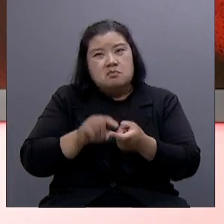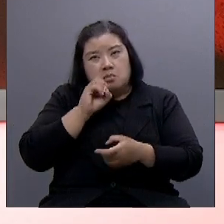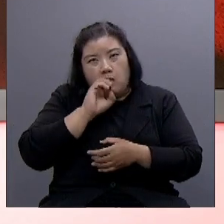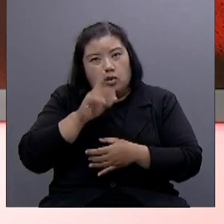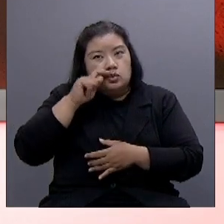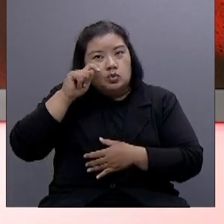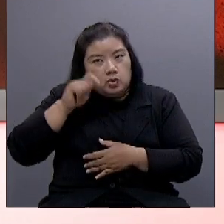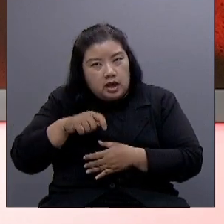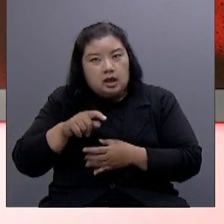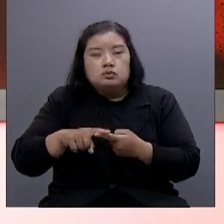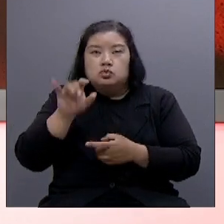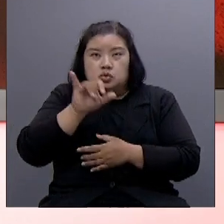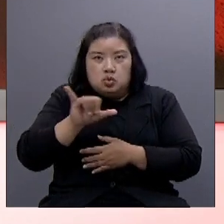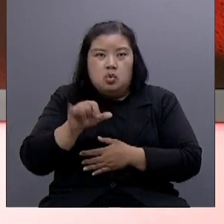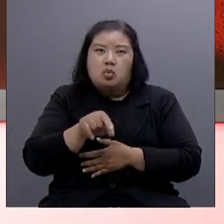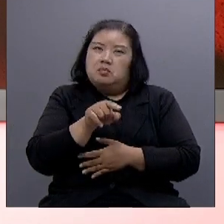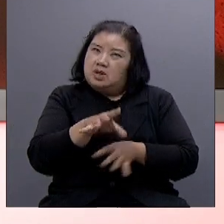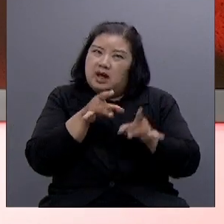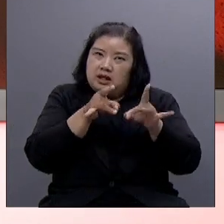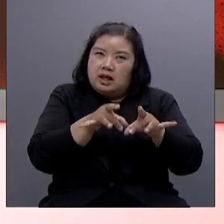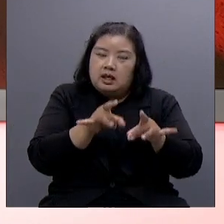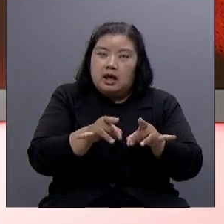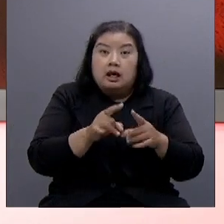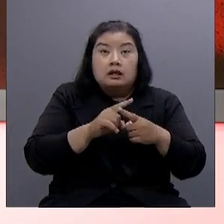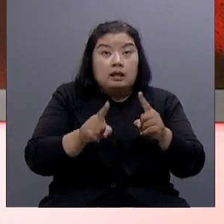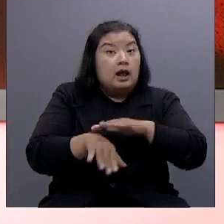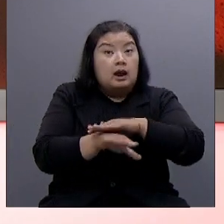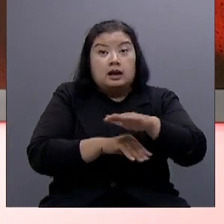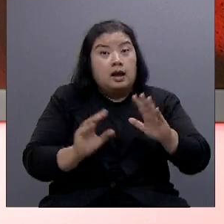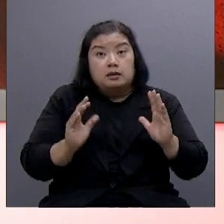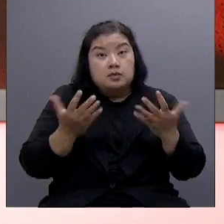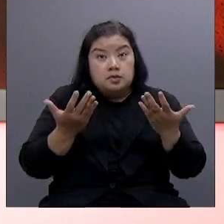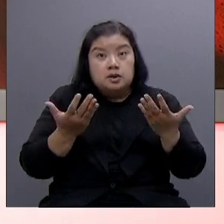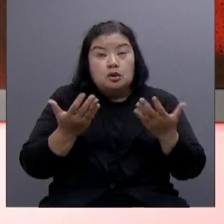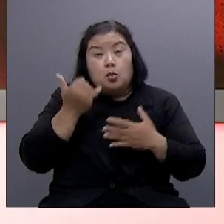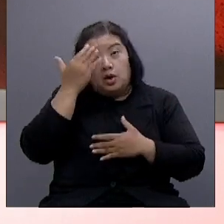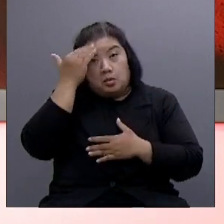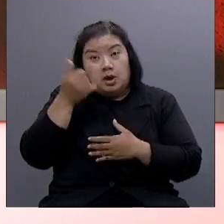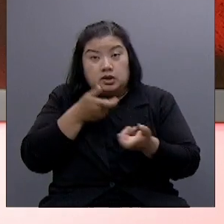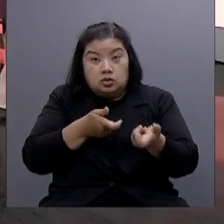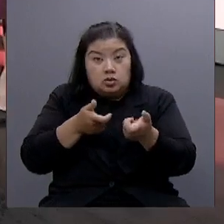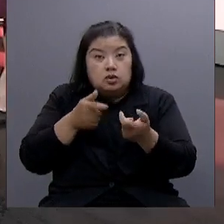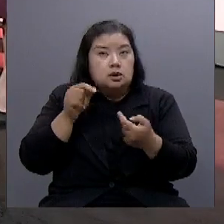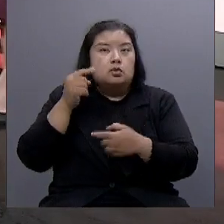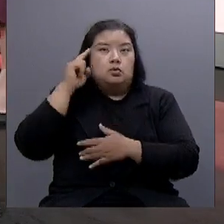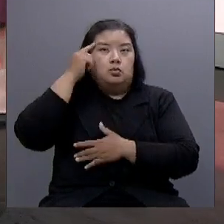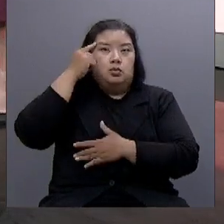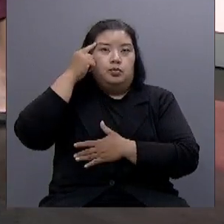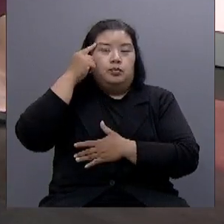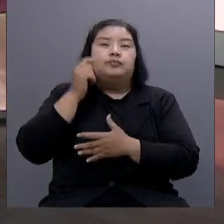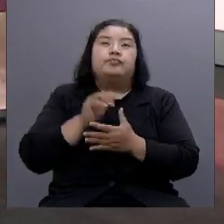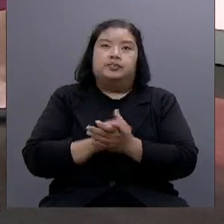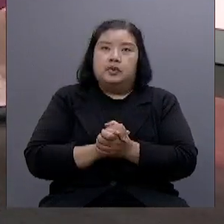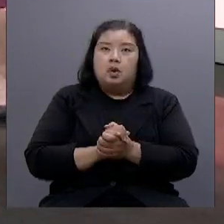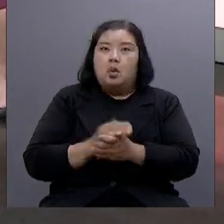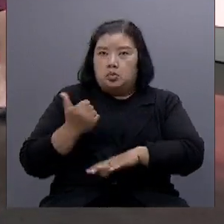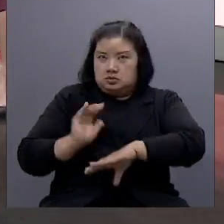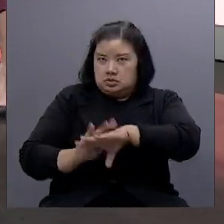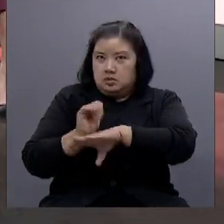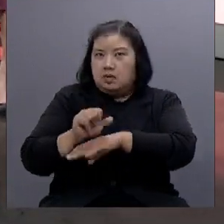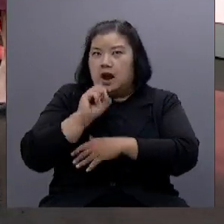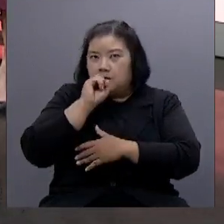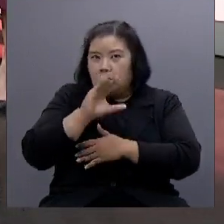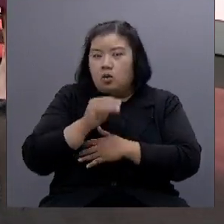อยู่เบื้องหลังทั้งที่ไม่ได้มีหลักฐานใดๆปรากฏชัดเจนค่ะคุณพรมดีคุณจิรชาตานักวิเคราะห์มองว่าสาเหตุที่รั